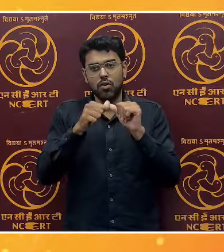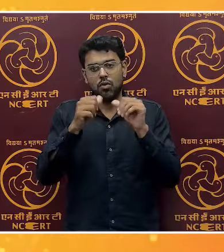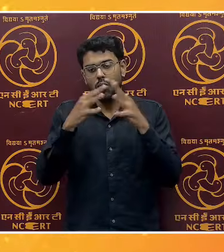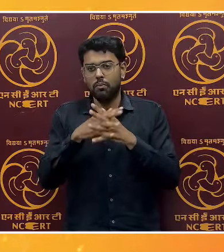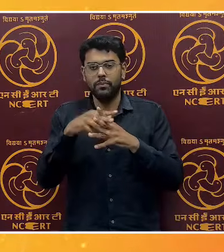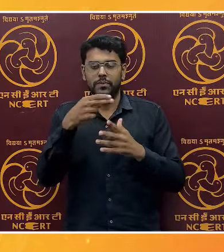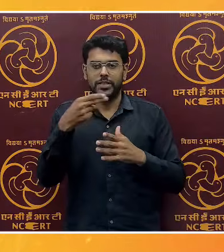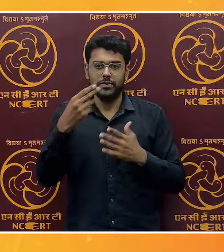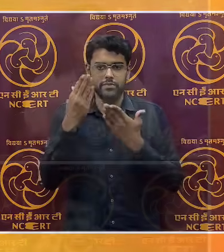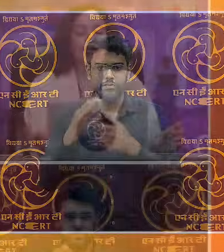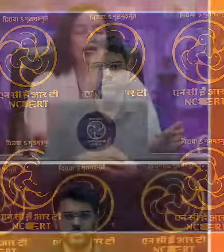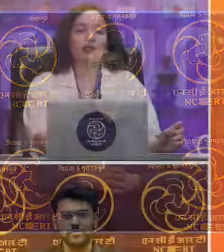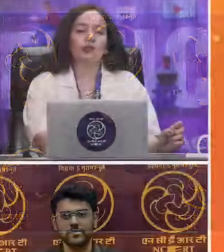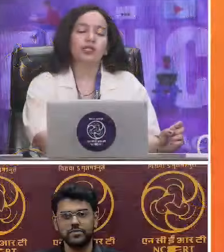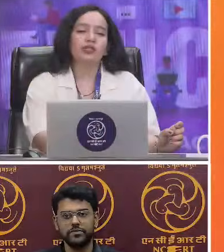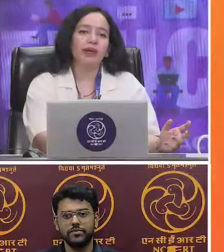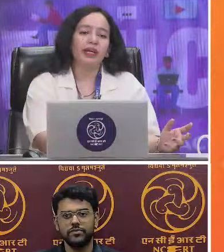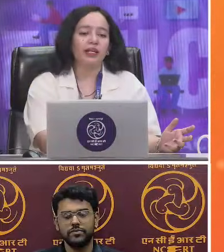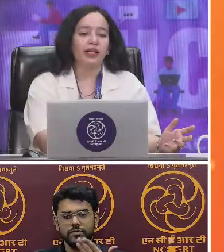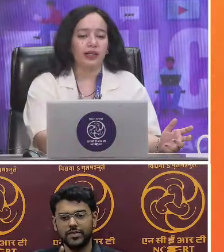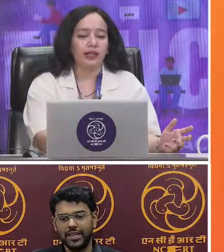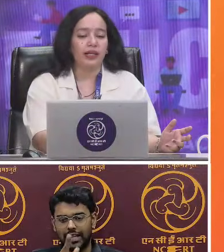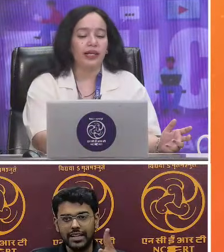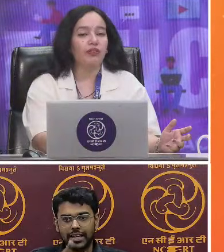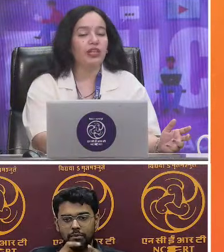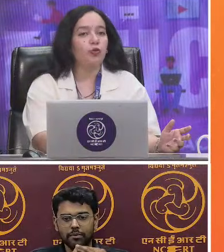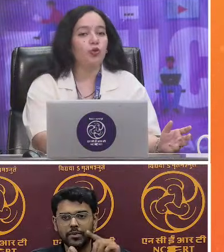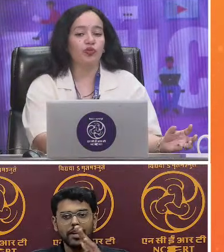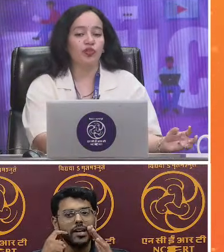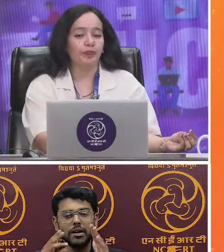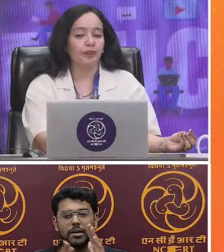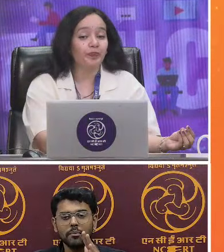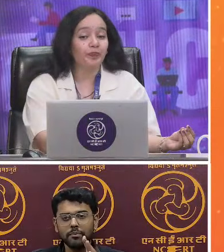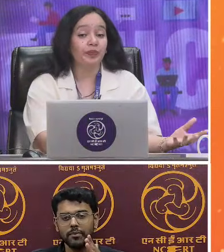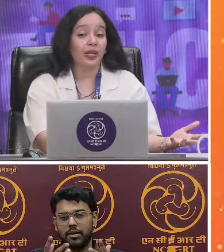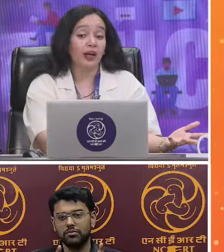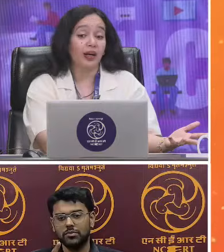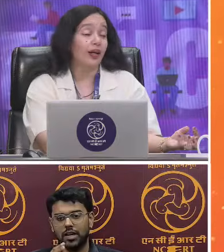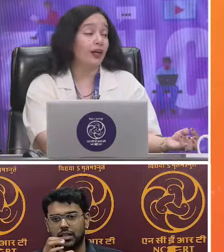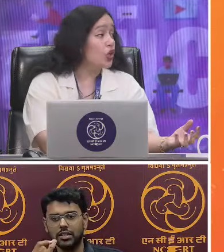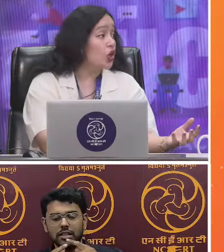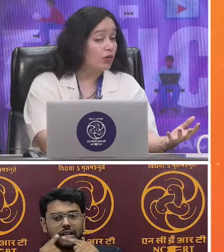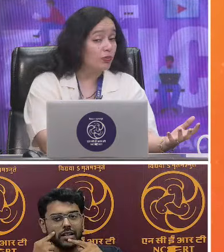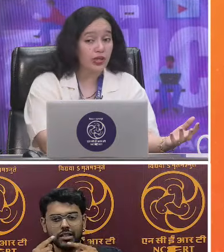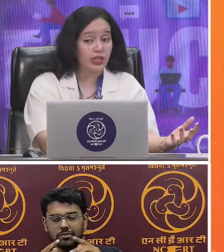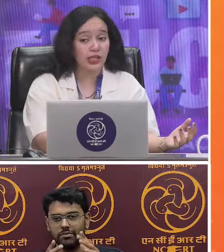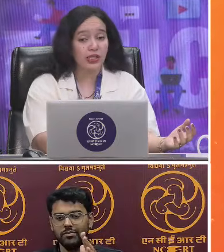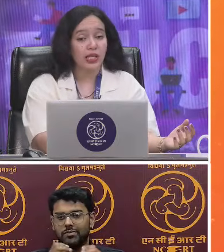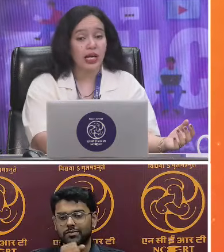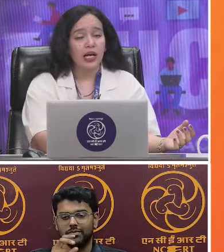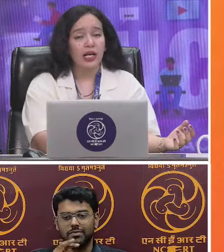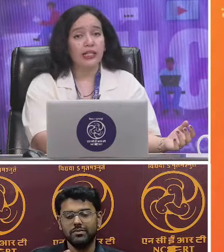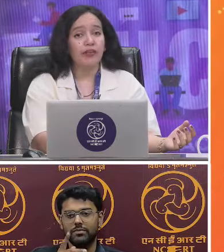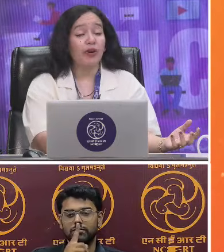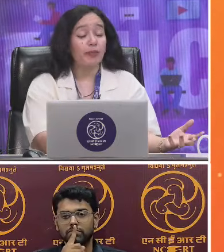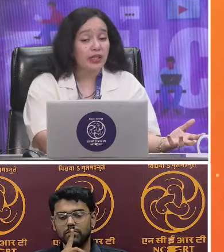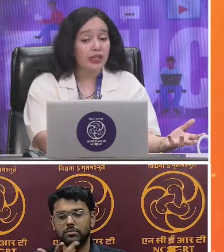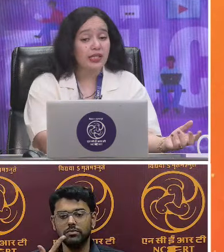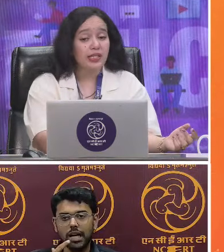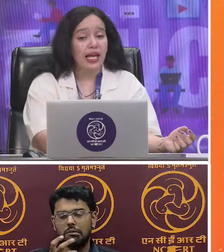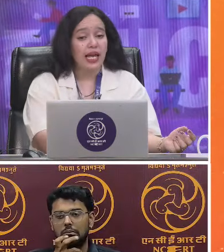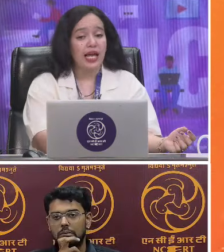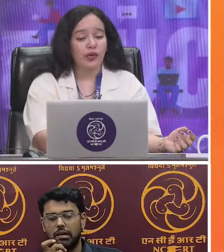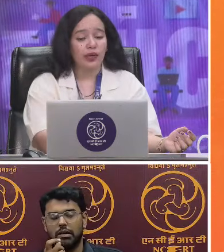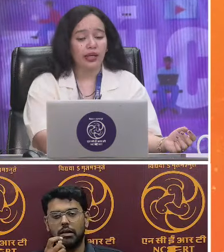raw footage. Okay. Okay, that's what is trimming and cutting. Like we remove long pauses, okay. ठीक है,